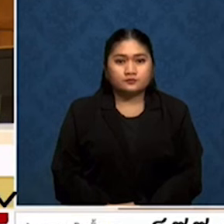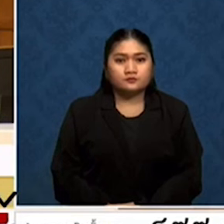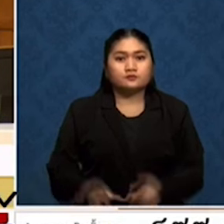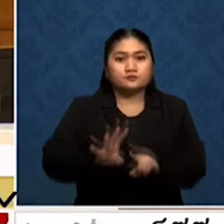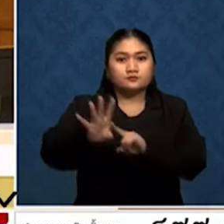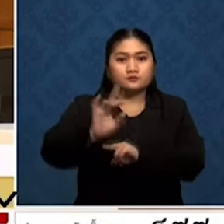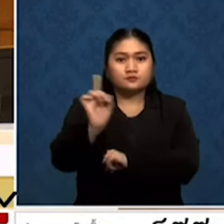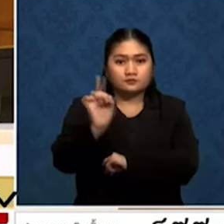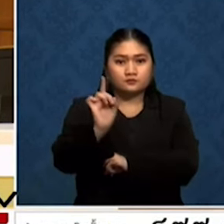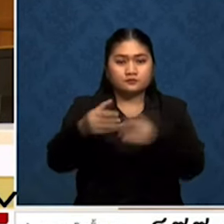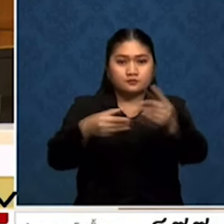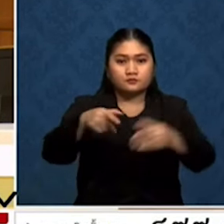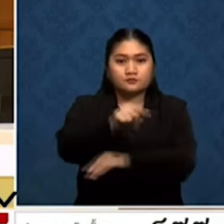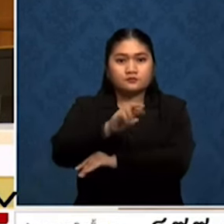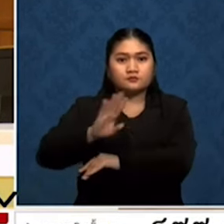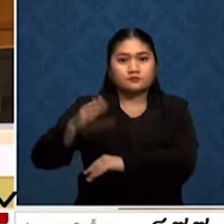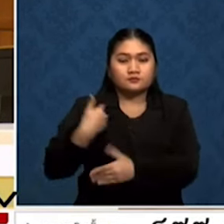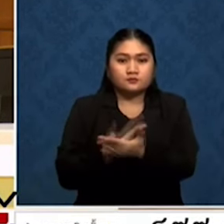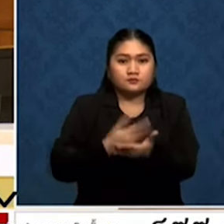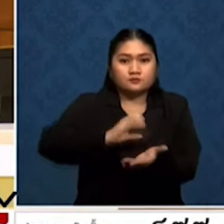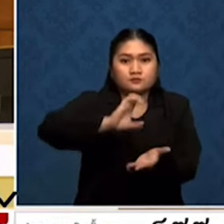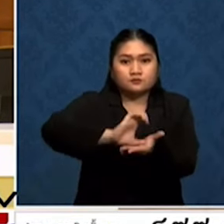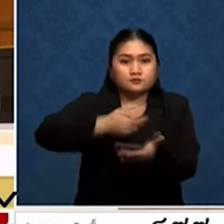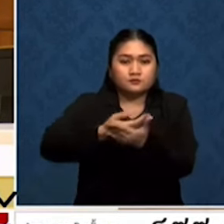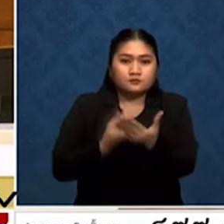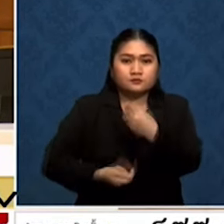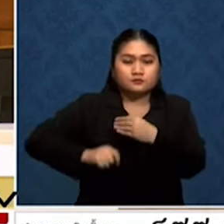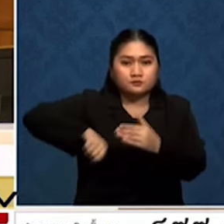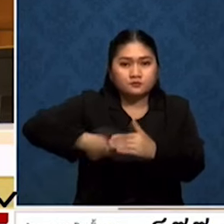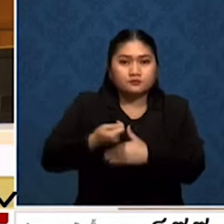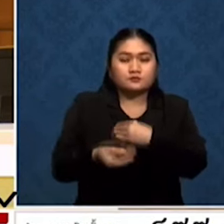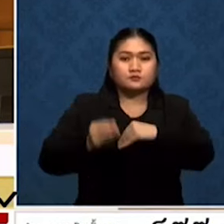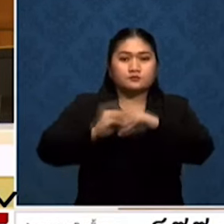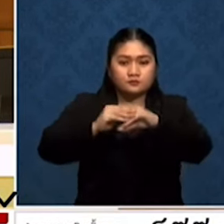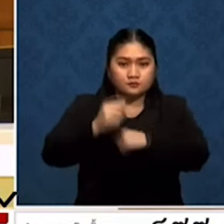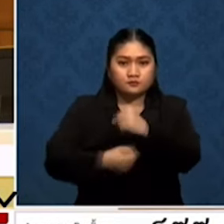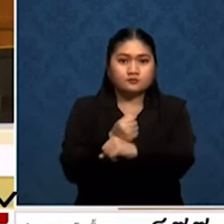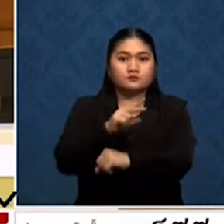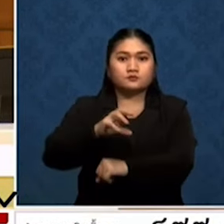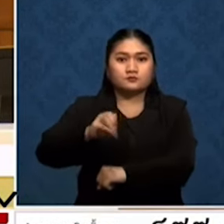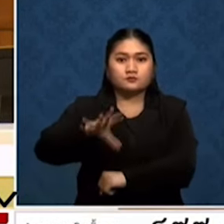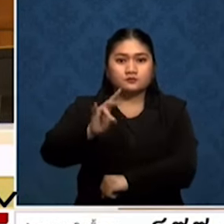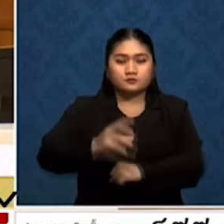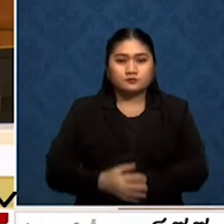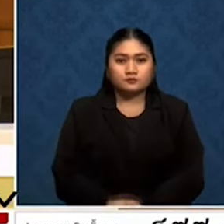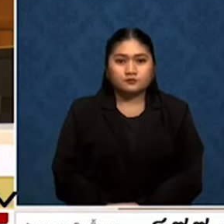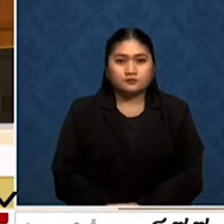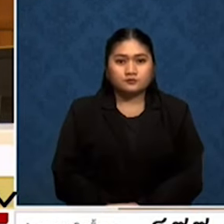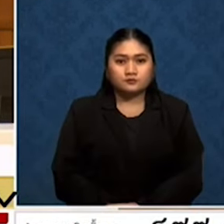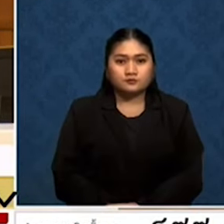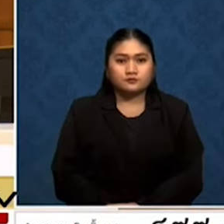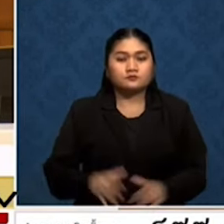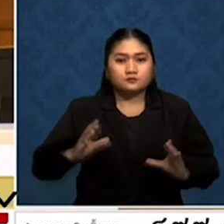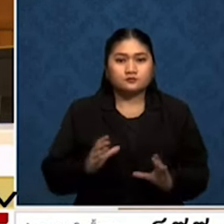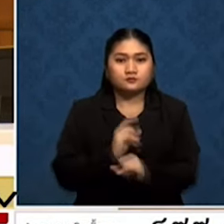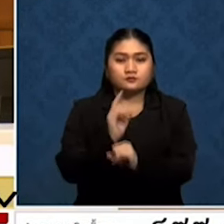ร่างพระจับบ้ติรงบประมาณภ.2677โดย